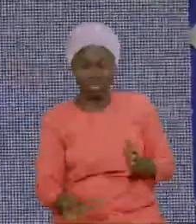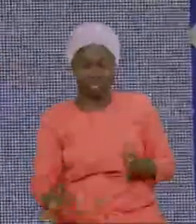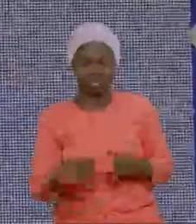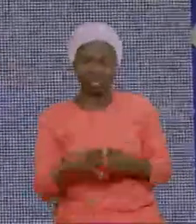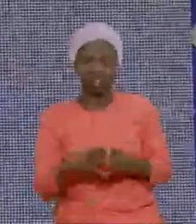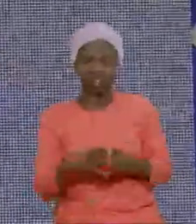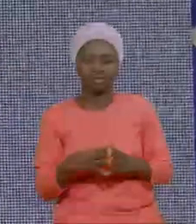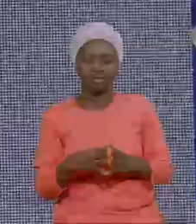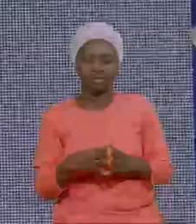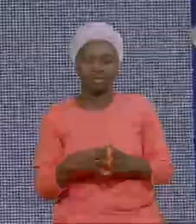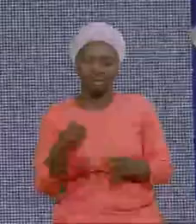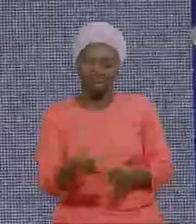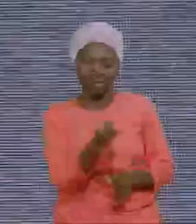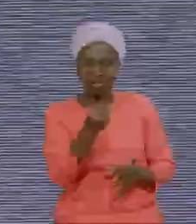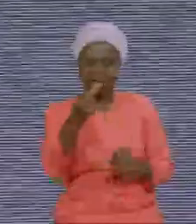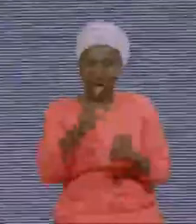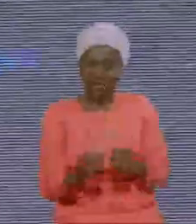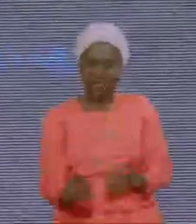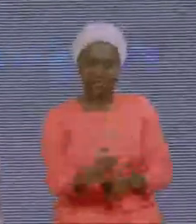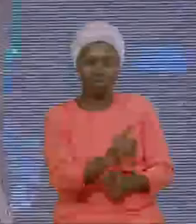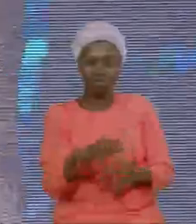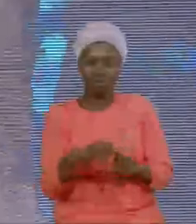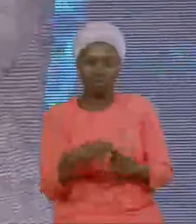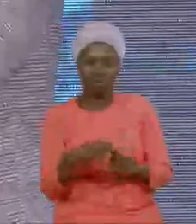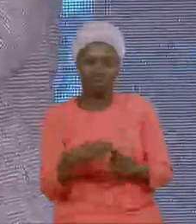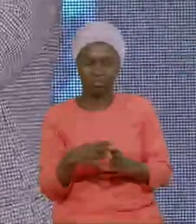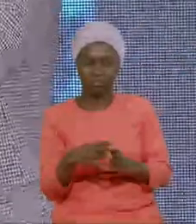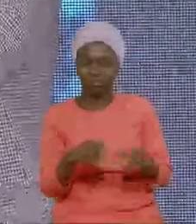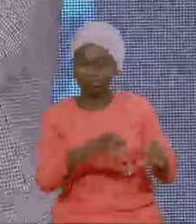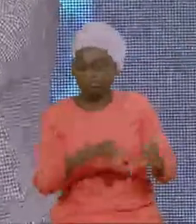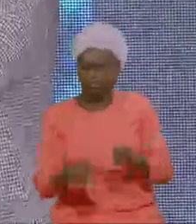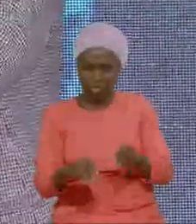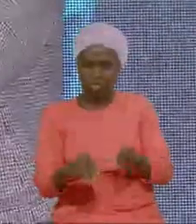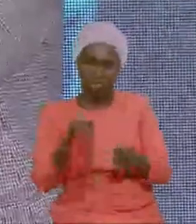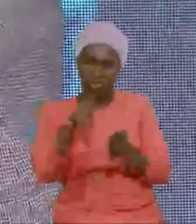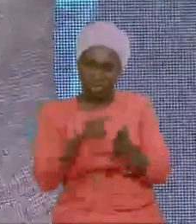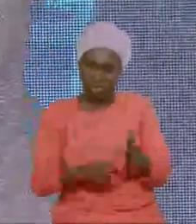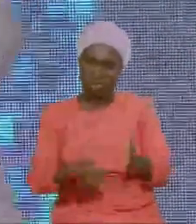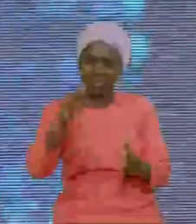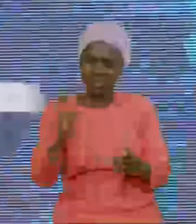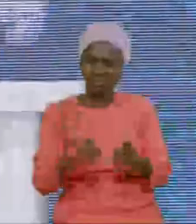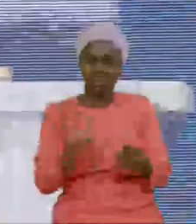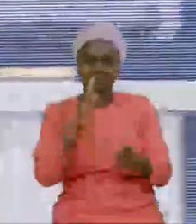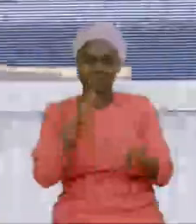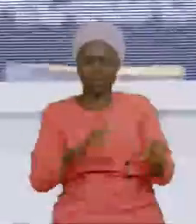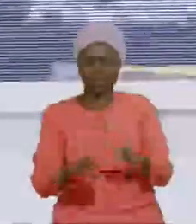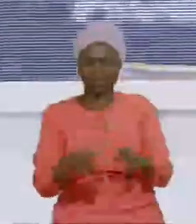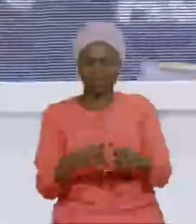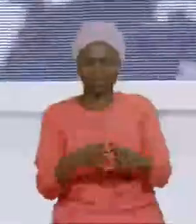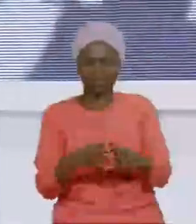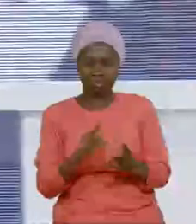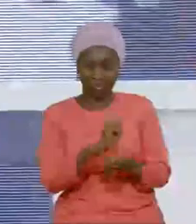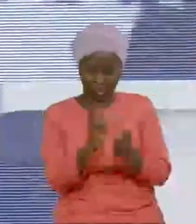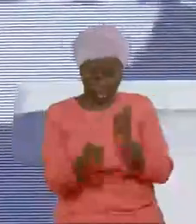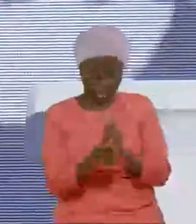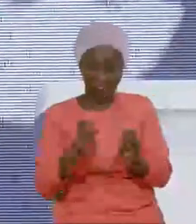Enfants. Take everyone. Change chacun. Do what needs be done. Fais ce qui doit être fait. Change